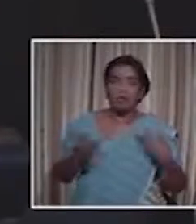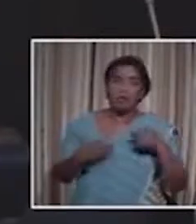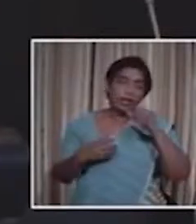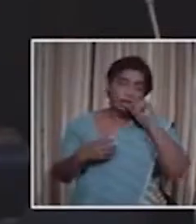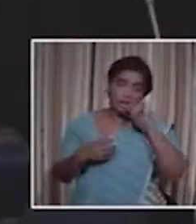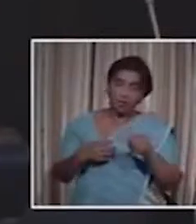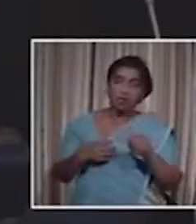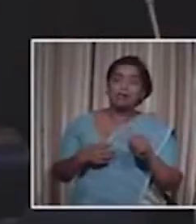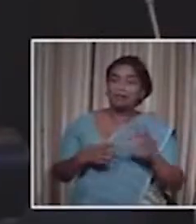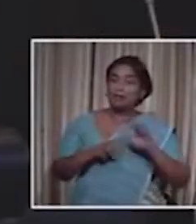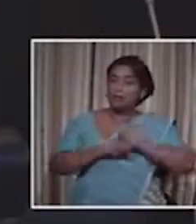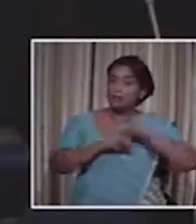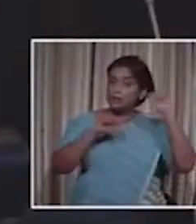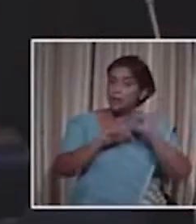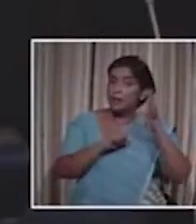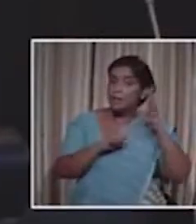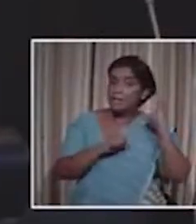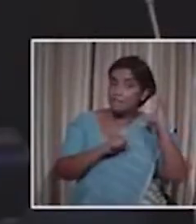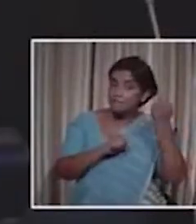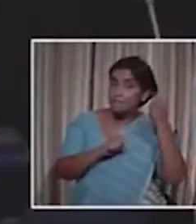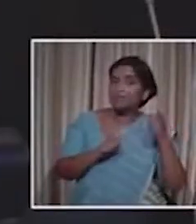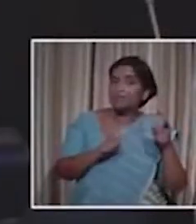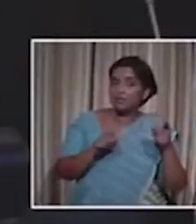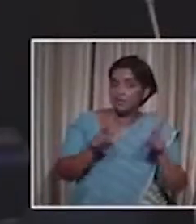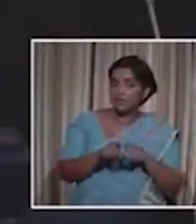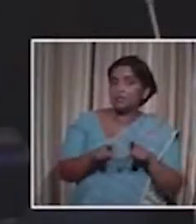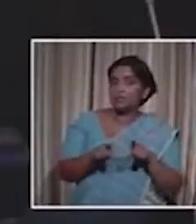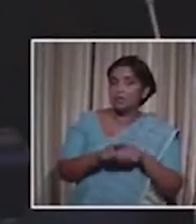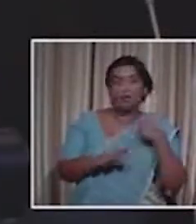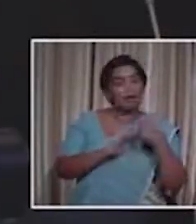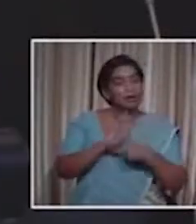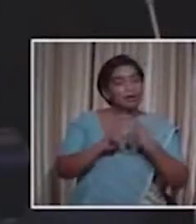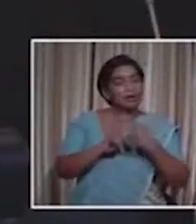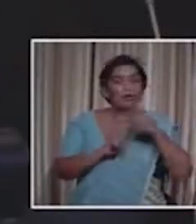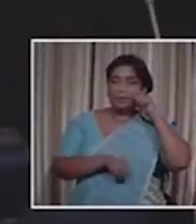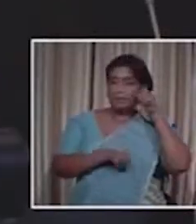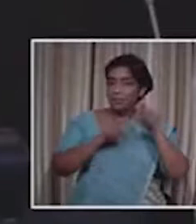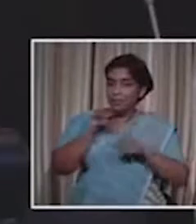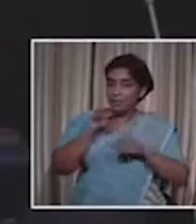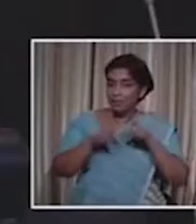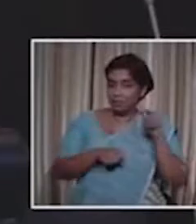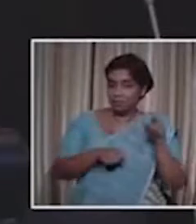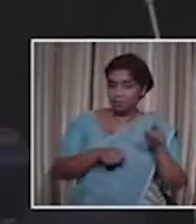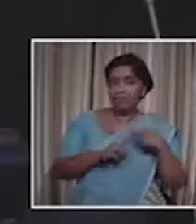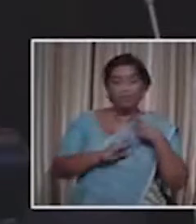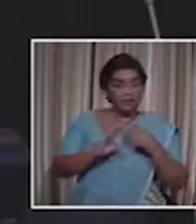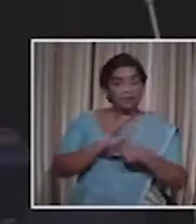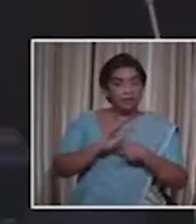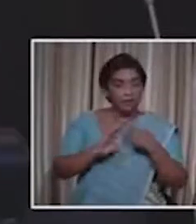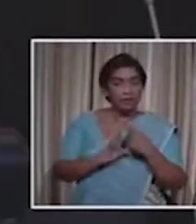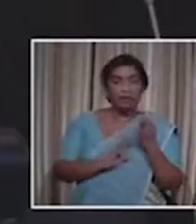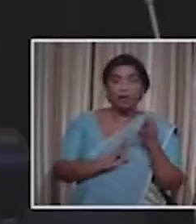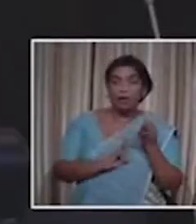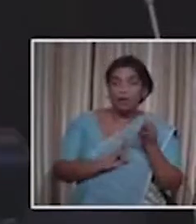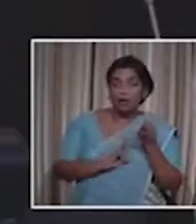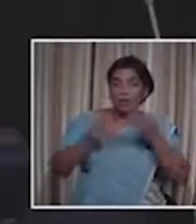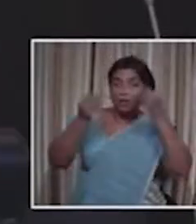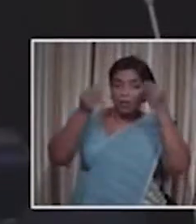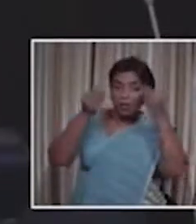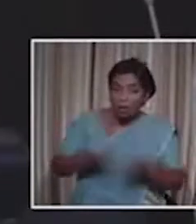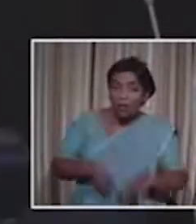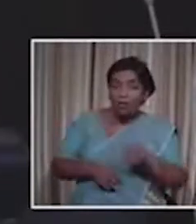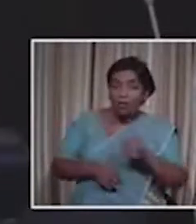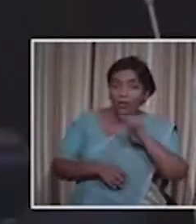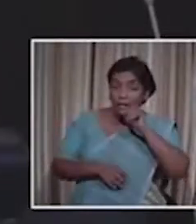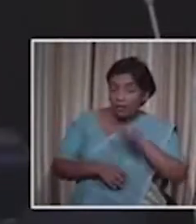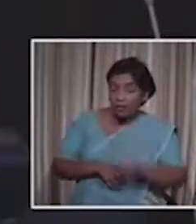அருகலே பிரதிபலை அக்தமாய் மீரட்டே ஜனதாவட்ட மீரட்டே ஆர்த்திக்கே கடன் வட்டிலக்கில தேருங்கன்னு